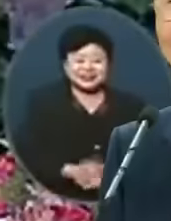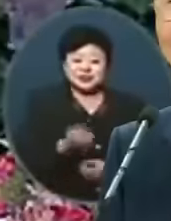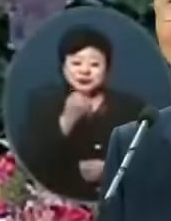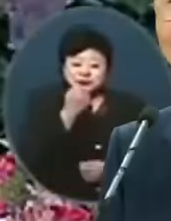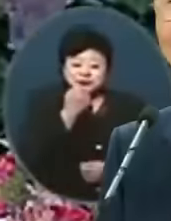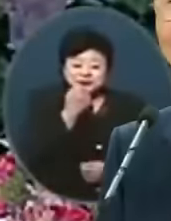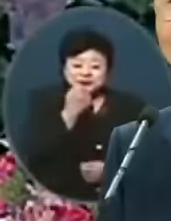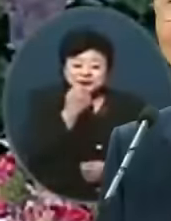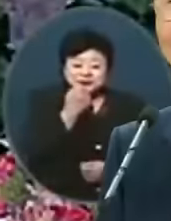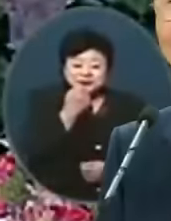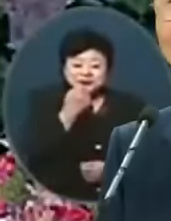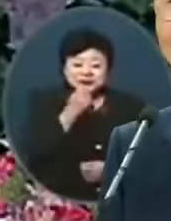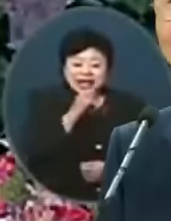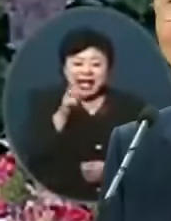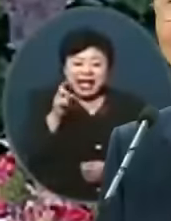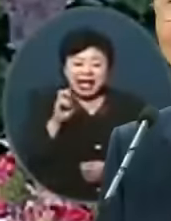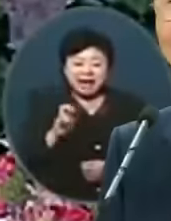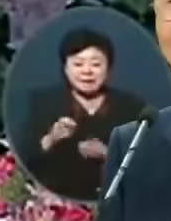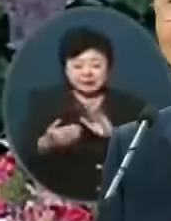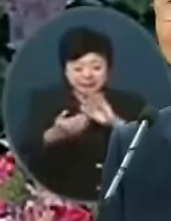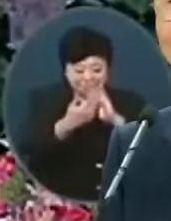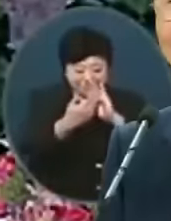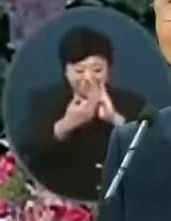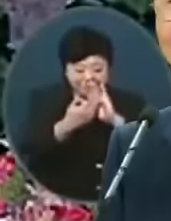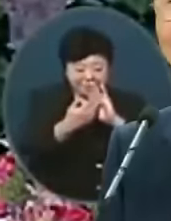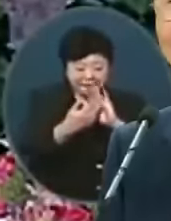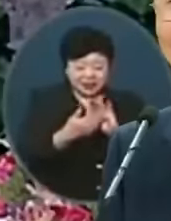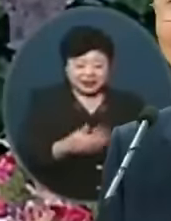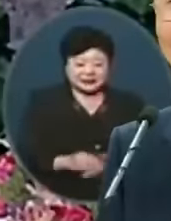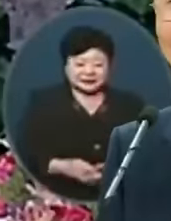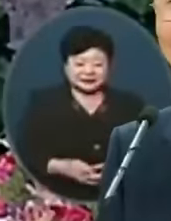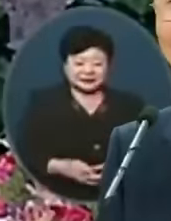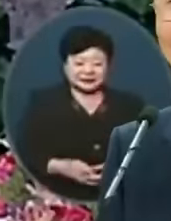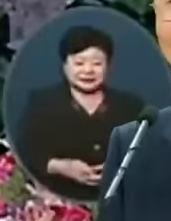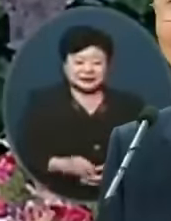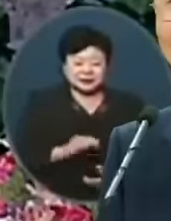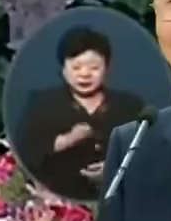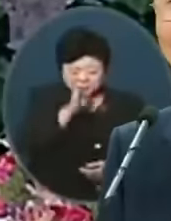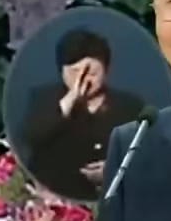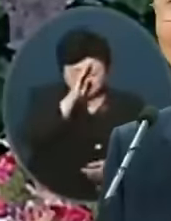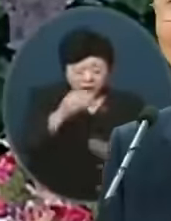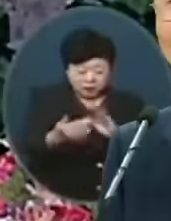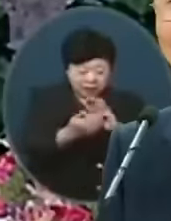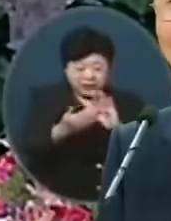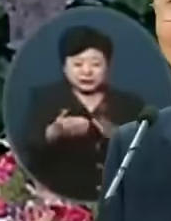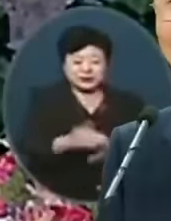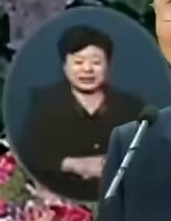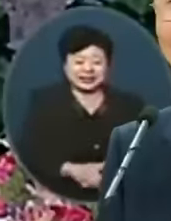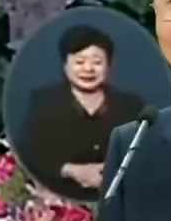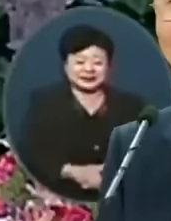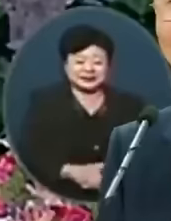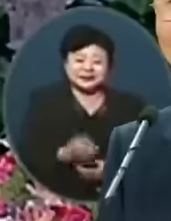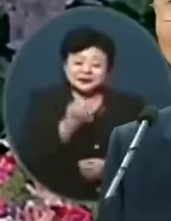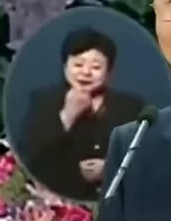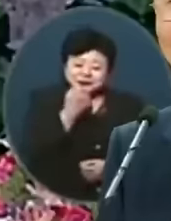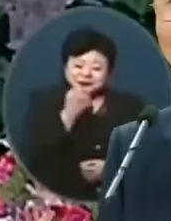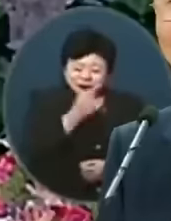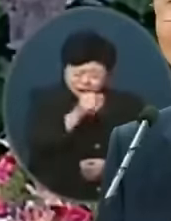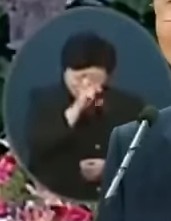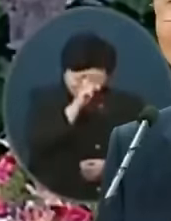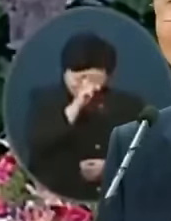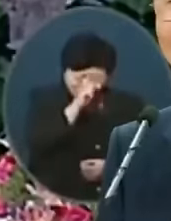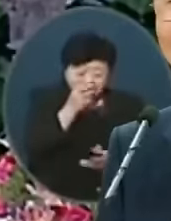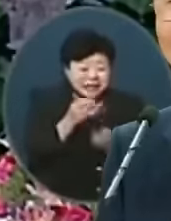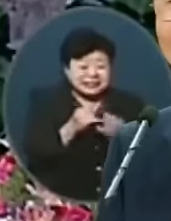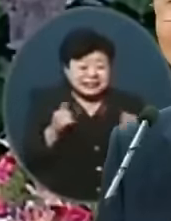웃음은 암을 예방하는 데 효과적이며 각종 바이러스에 대한 저항력도 높여주는 것입니다. 웃음이 이렇게 좋은 것인데